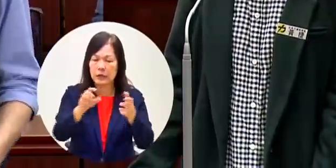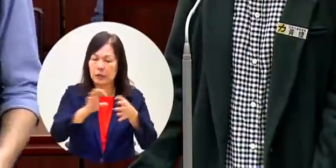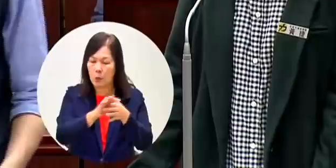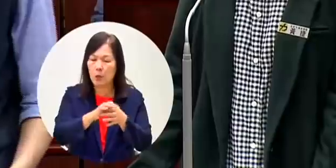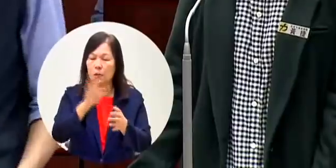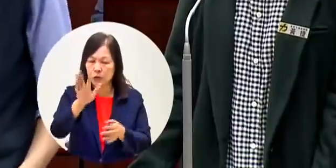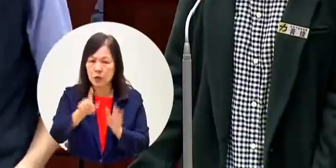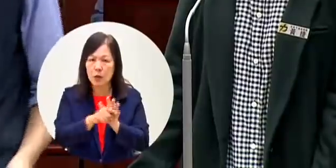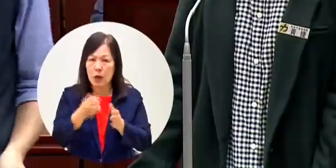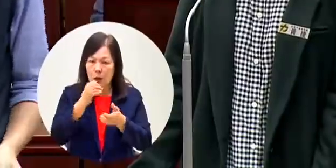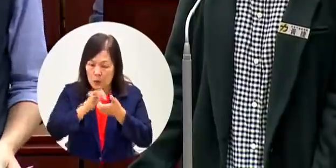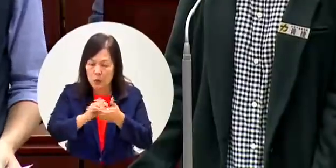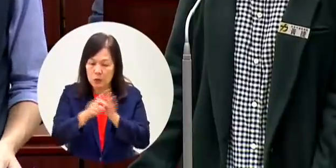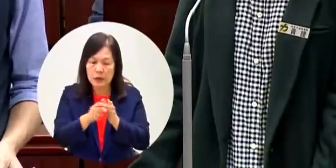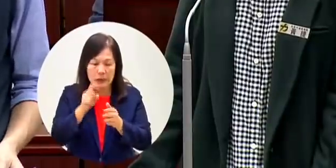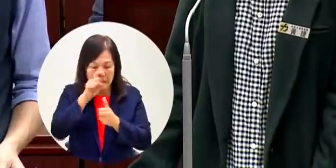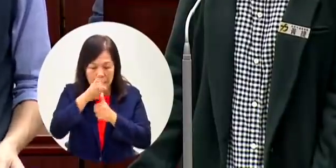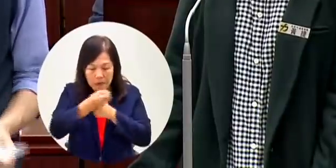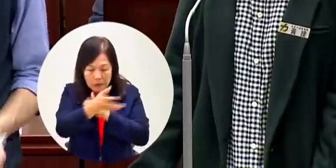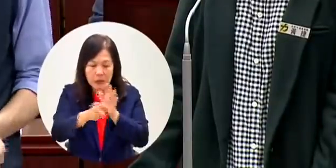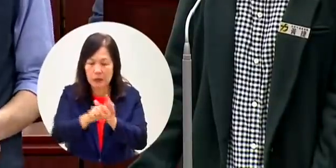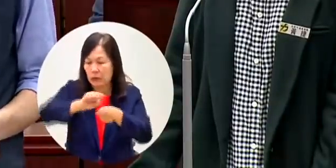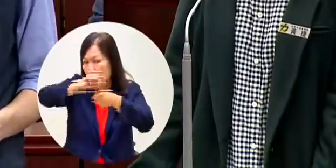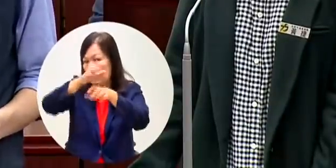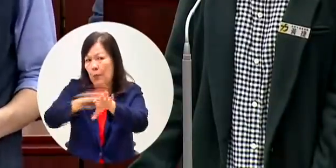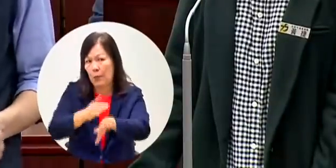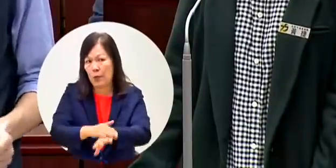加。 我们现在不光是